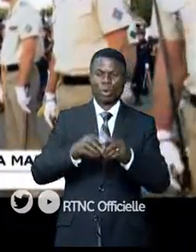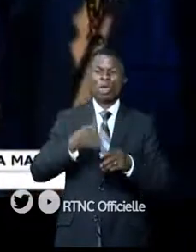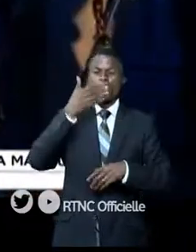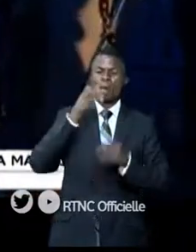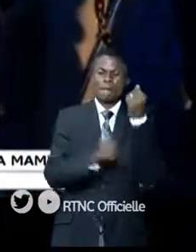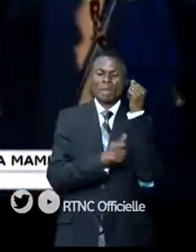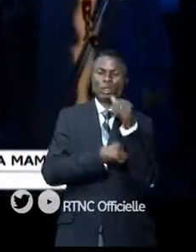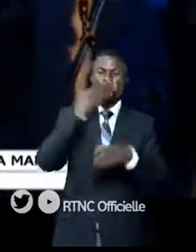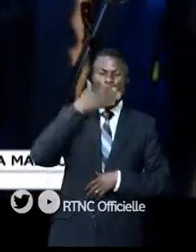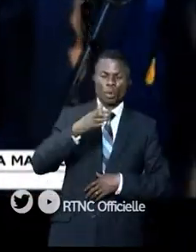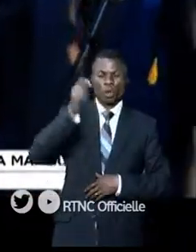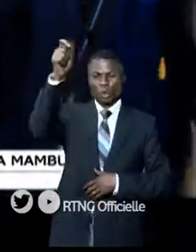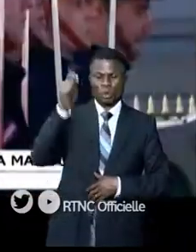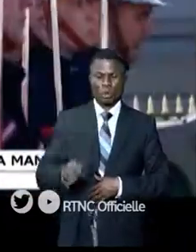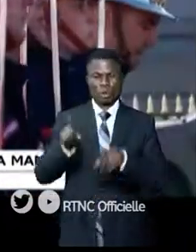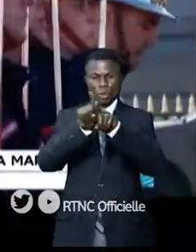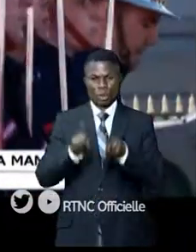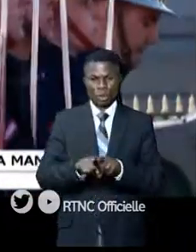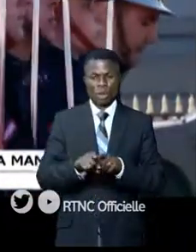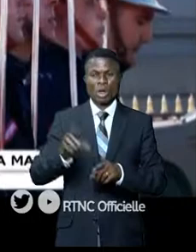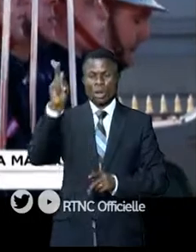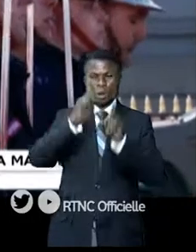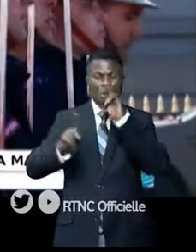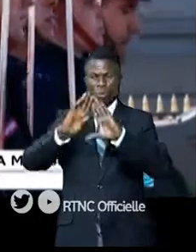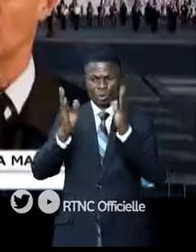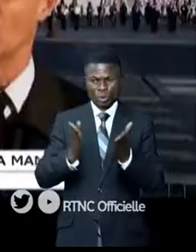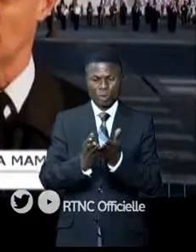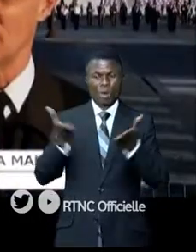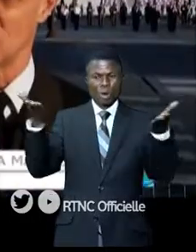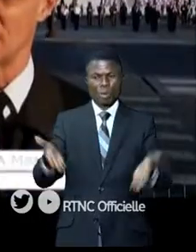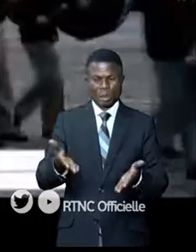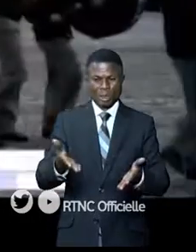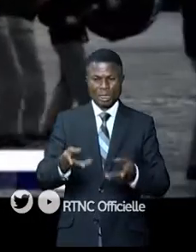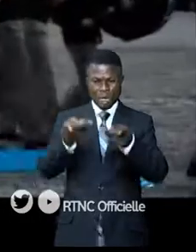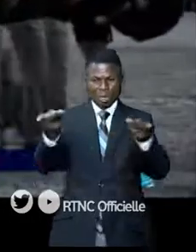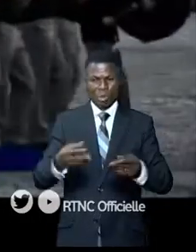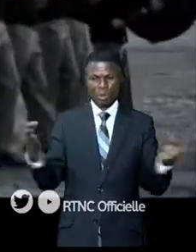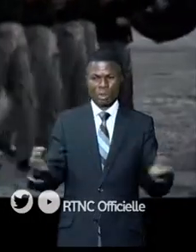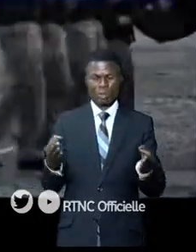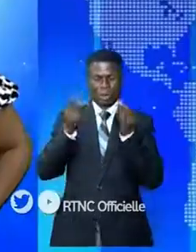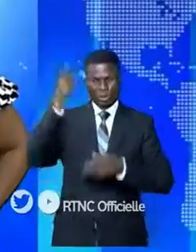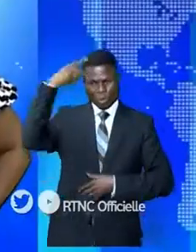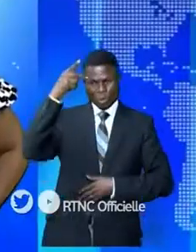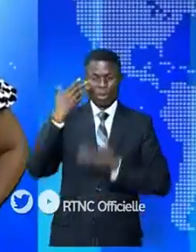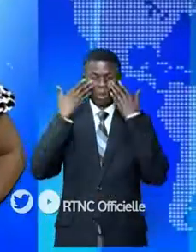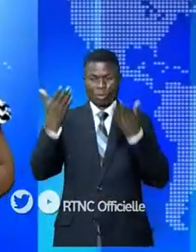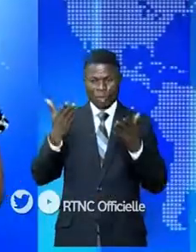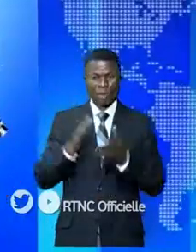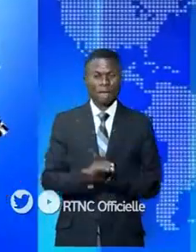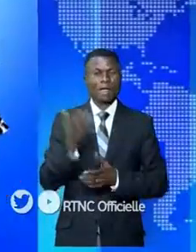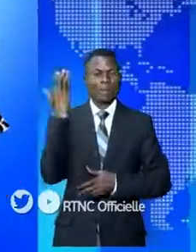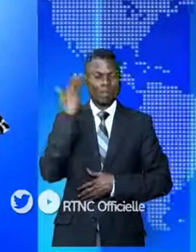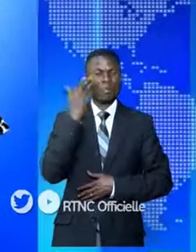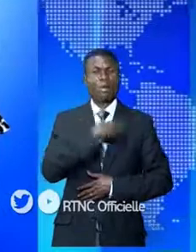soignant, militaire, mais aussi civil, qui ont répondu présent face au Covid-19. Madame, Monsieur, c'est par